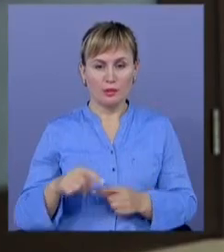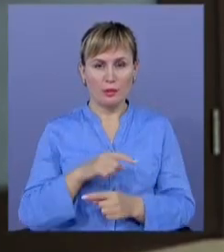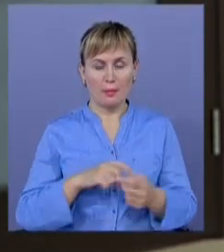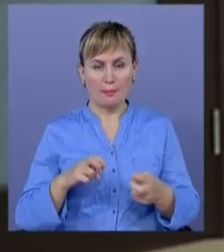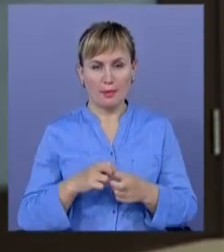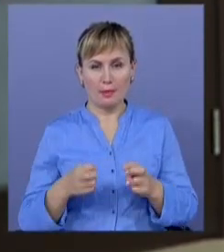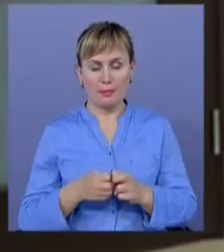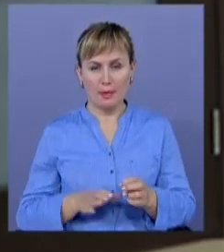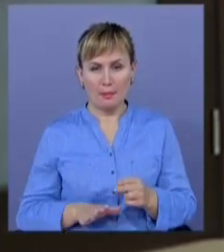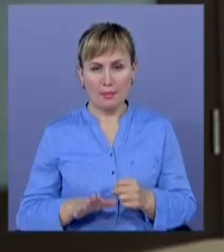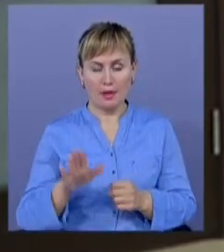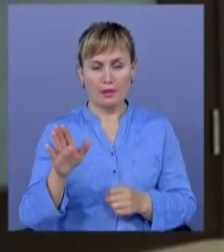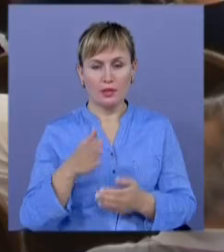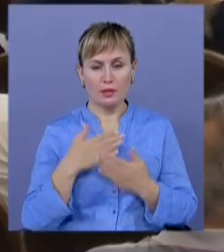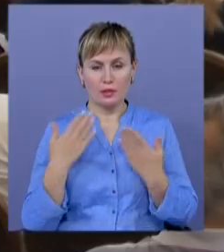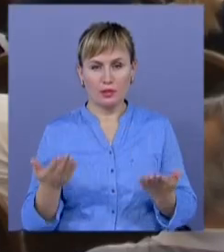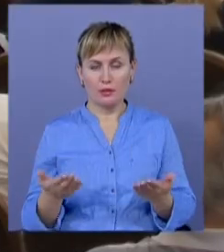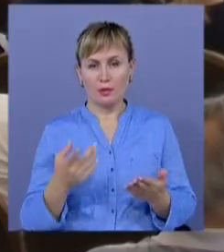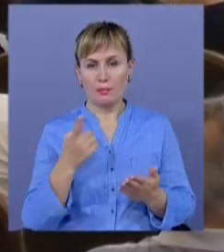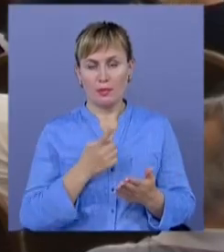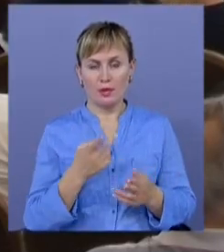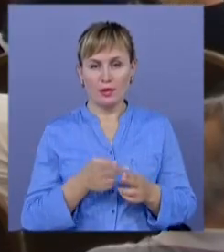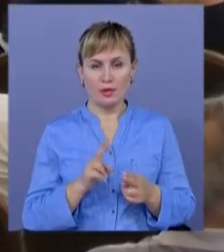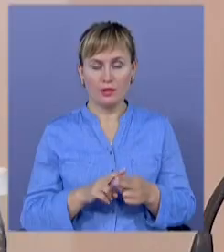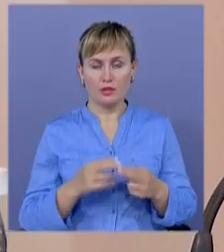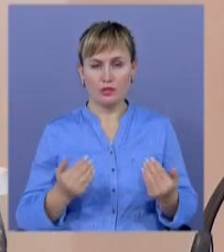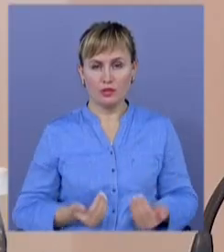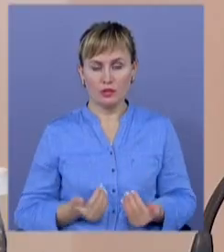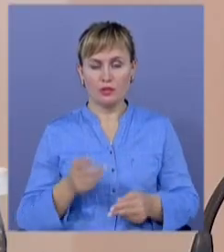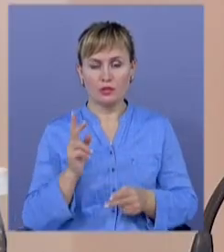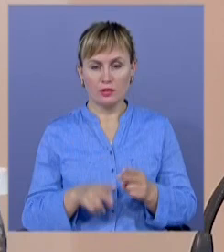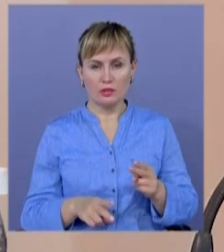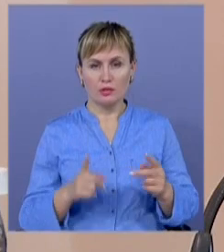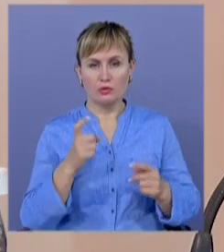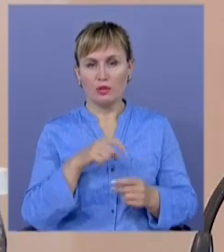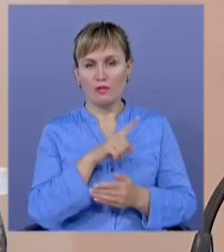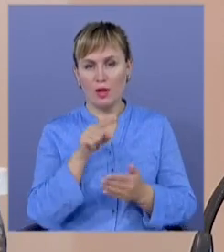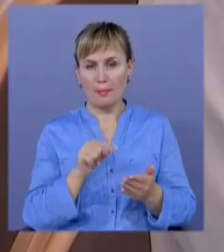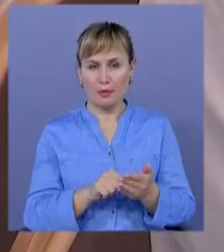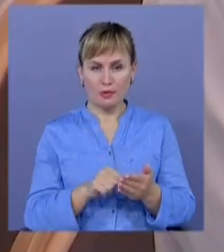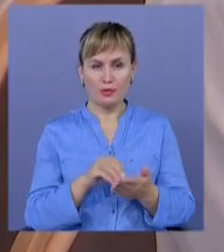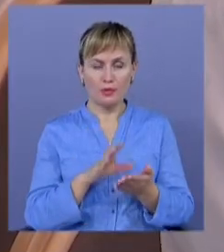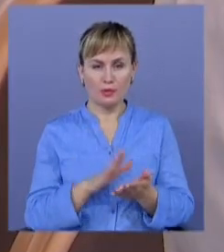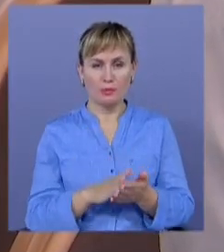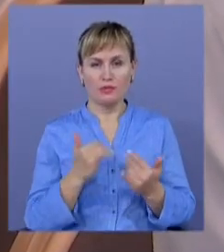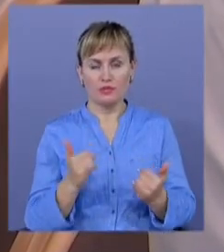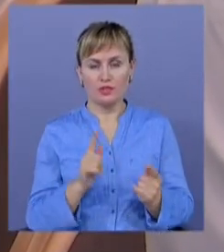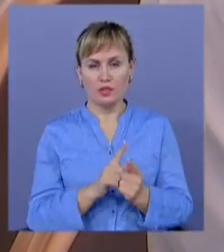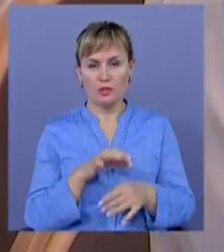этими пандусами. Нету пандусов. Первый этап встреч с жителями районов завершен. Сотни вопросов взяты на заметку. Отныне